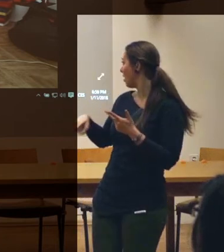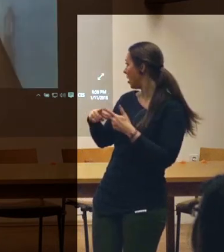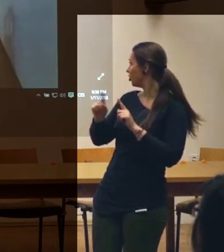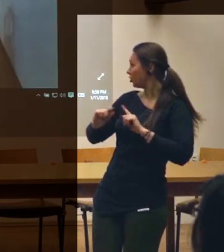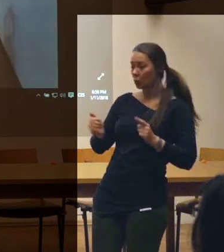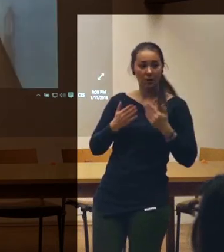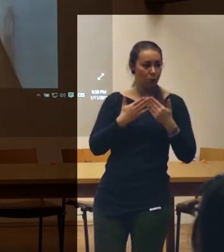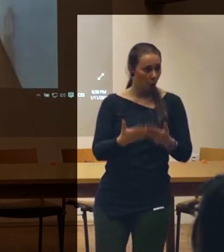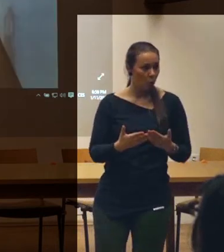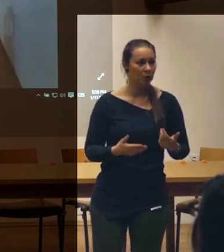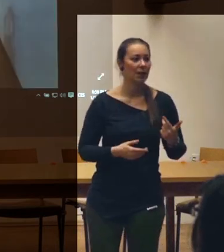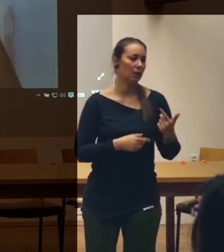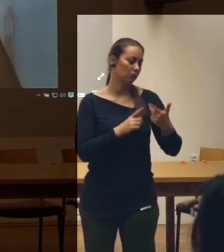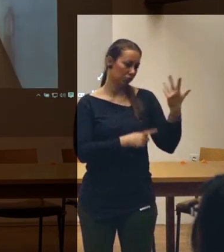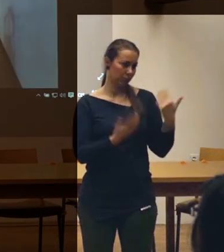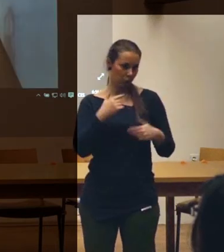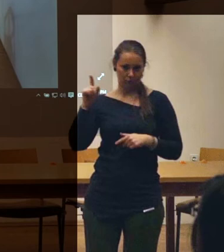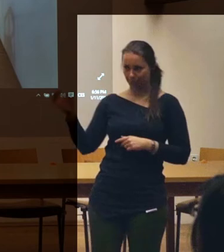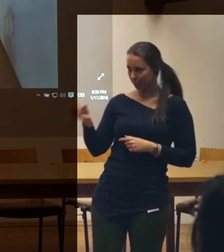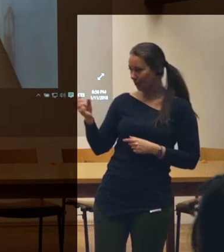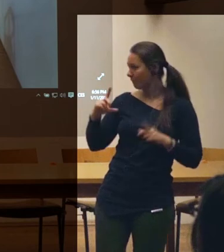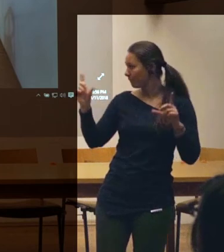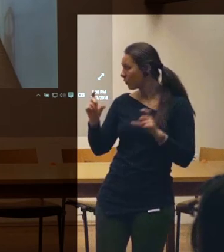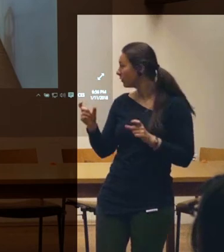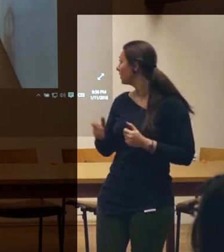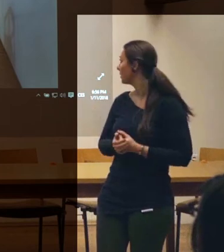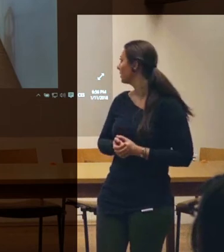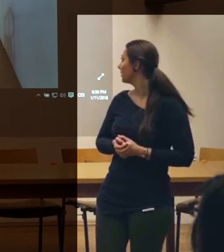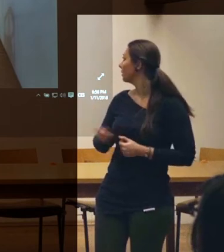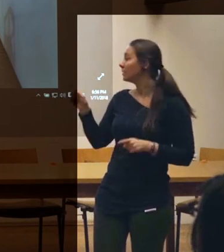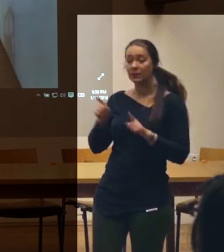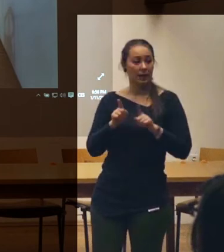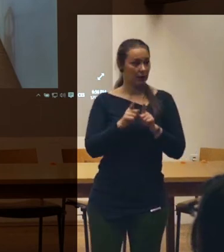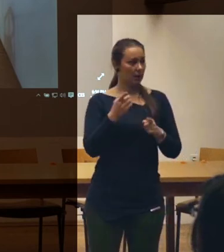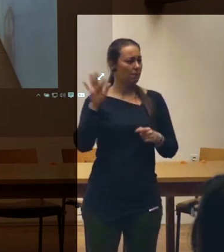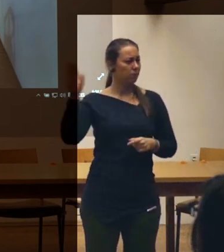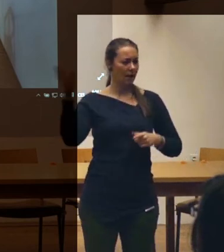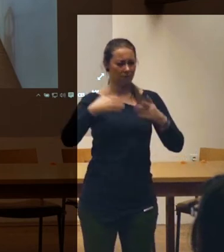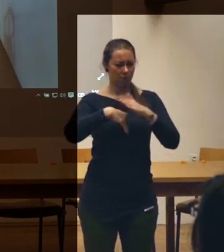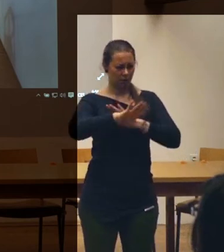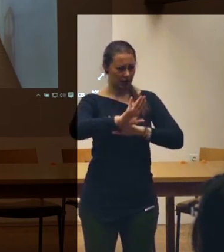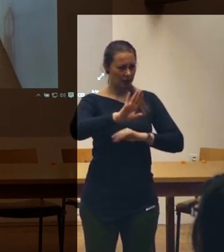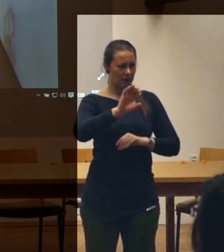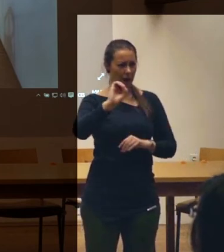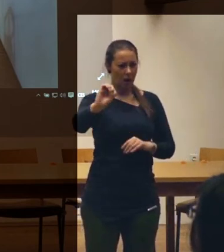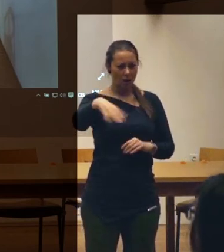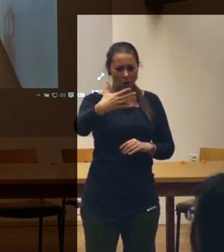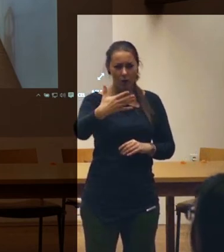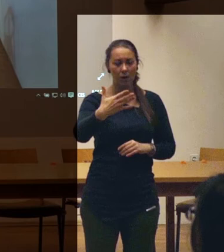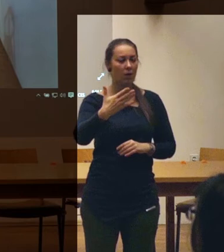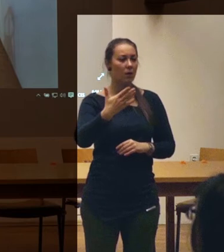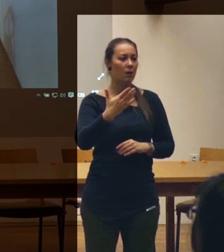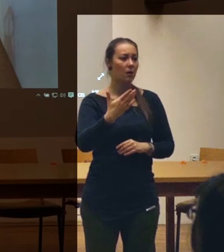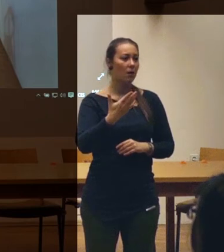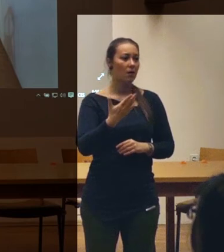zobrať. Celý ten program, tuto vlastne bežali videá umelkyň, hlavne teda umelkyň, lebo sa vlastne ukázalo, že sme tam mali strašne